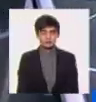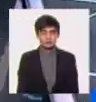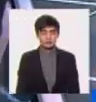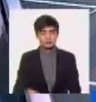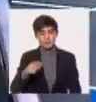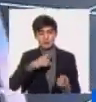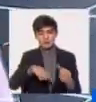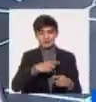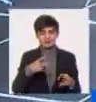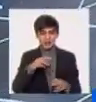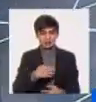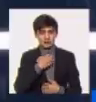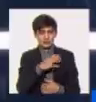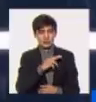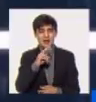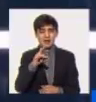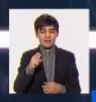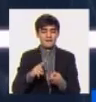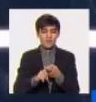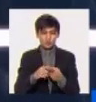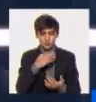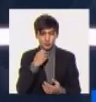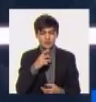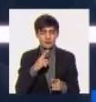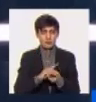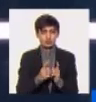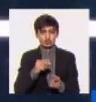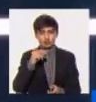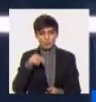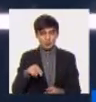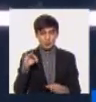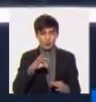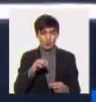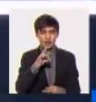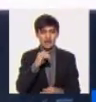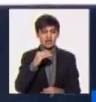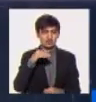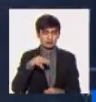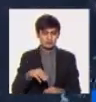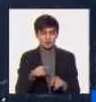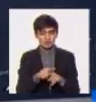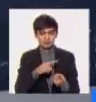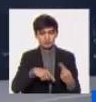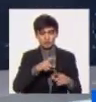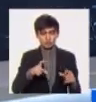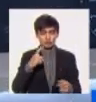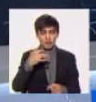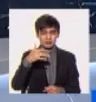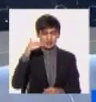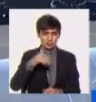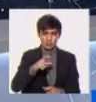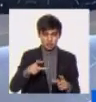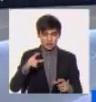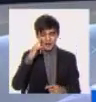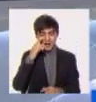А для бизнеса страшен не коронавирус, а последствия режима ЧП. По подсчетам палаты предпринимателей, более 150 тысяч